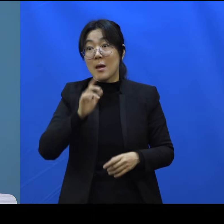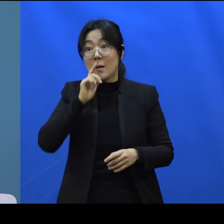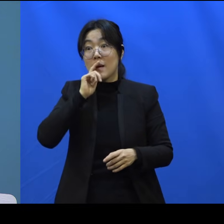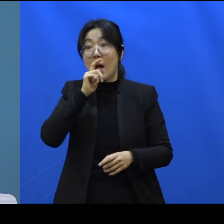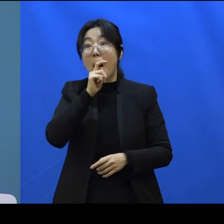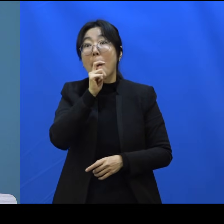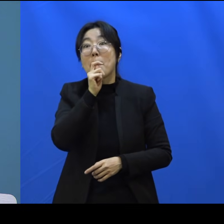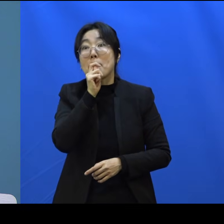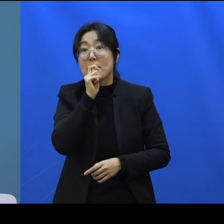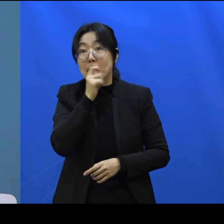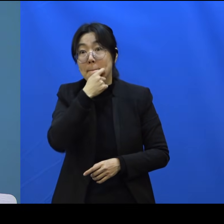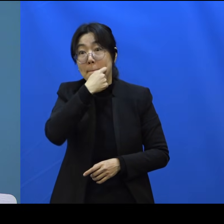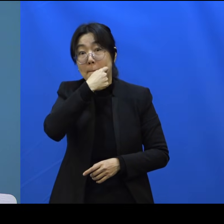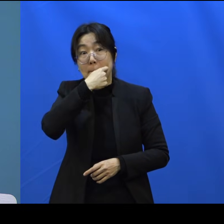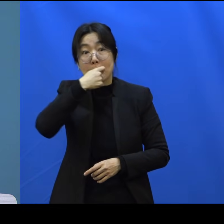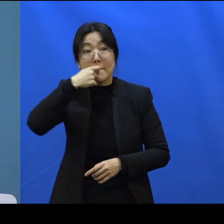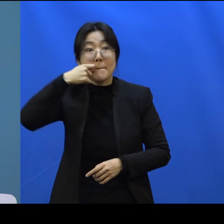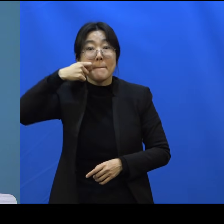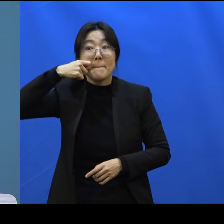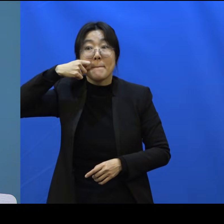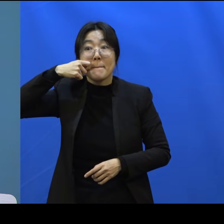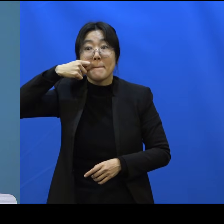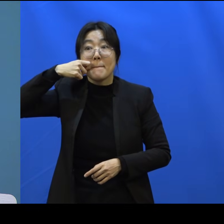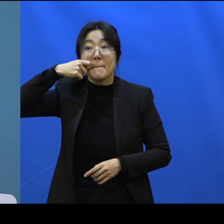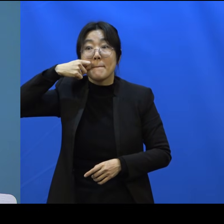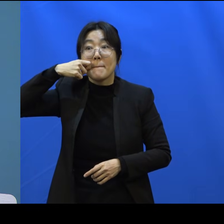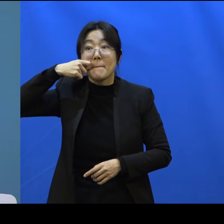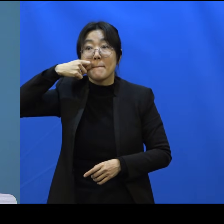닫는 거죠. 그죠? 그러니까 이것은